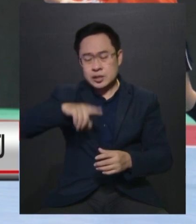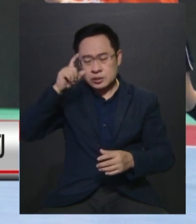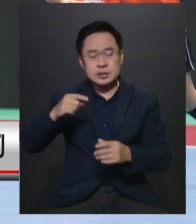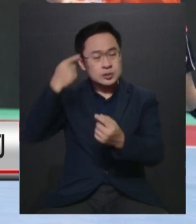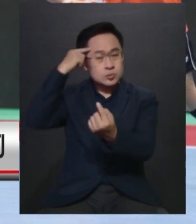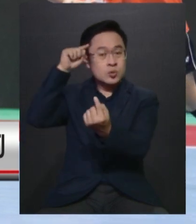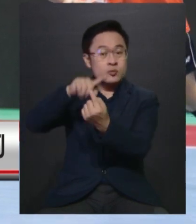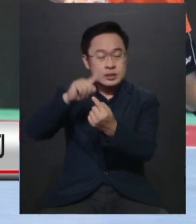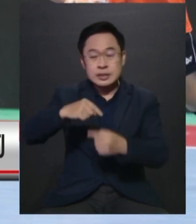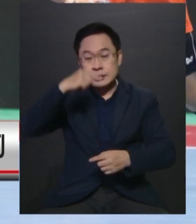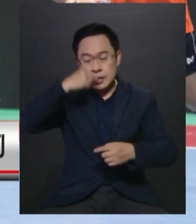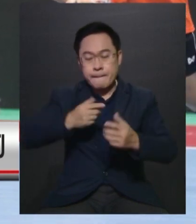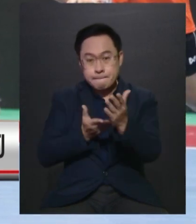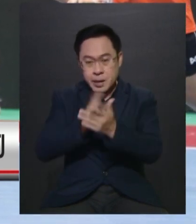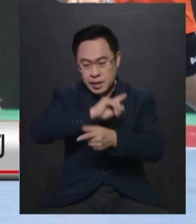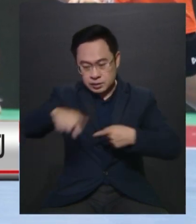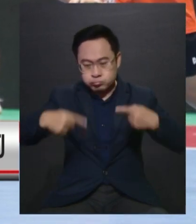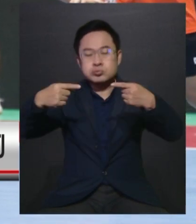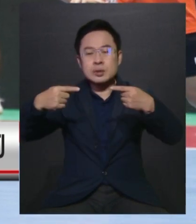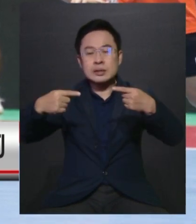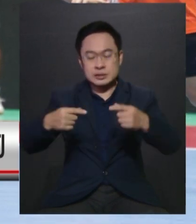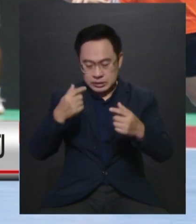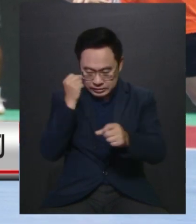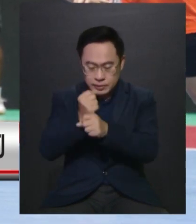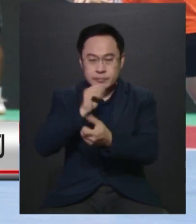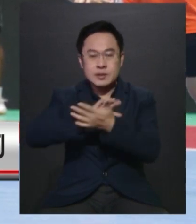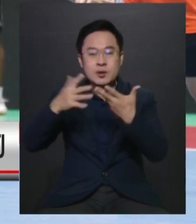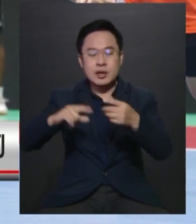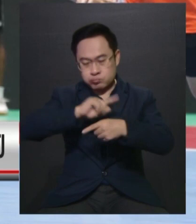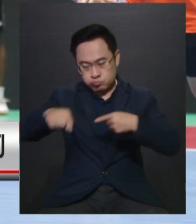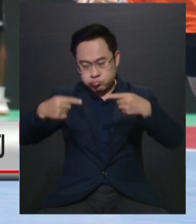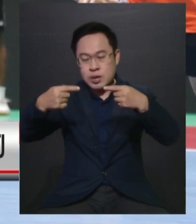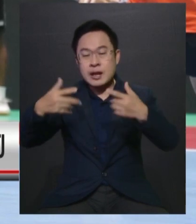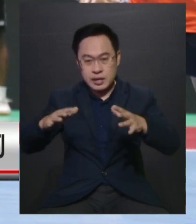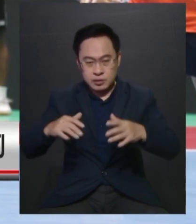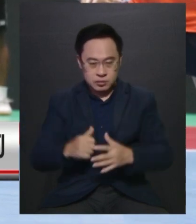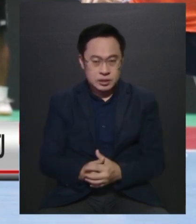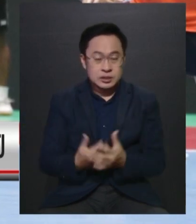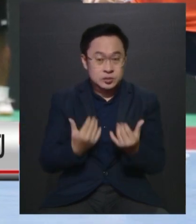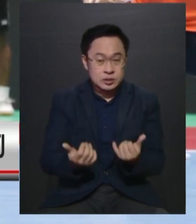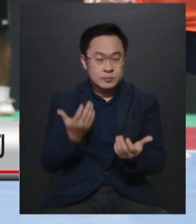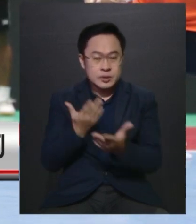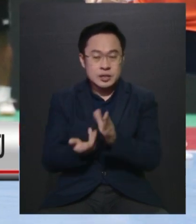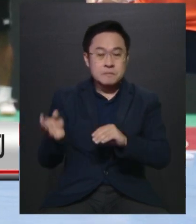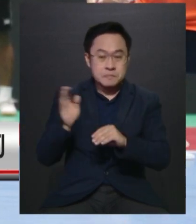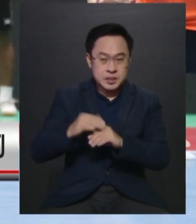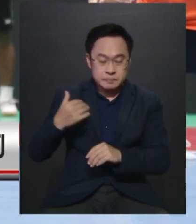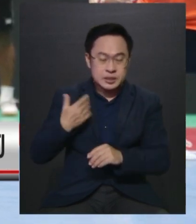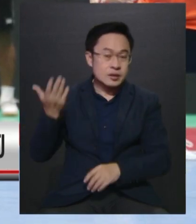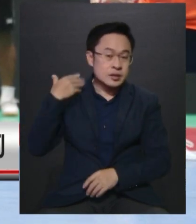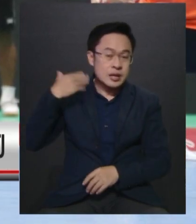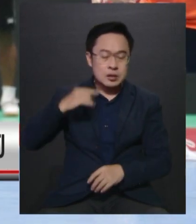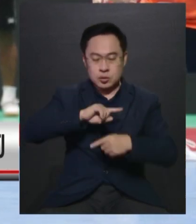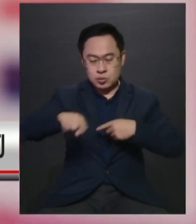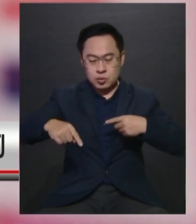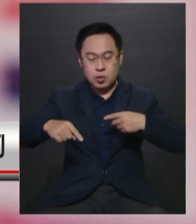มด 150,000 บาทส่วนรอบที่2ชนะเลิศกับจีนเนี่ยที่เราชนะได้2ประตูต่อ0ก็มียอดอัดฉีดอีก 100,000 บาทถึงต